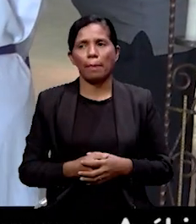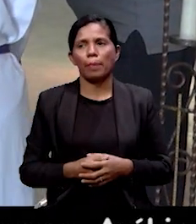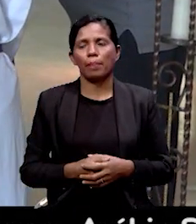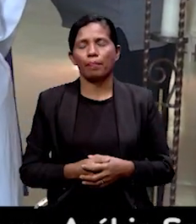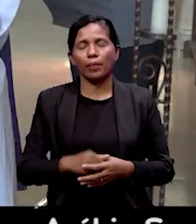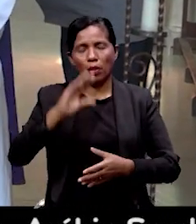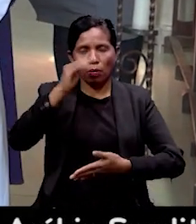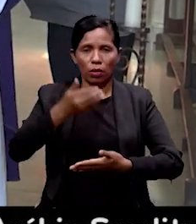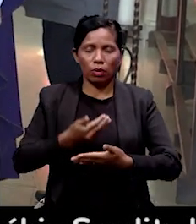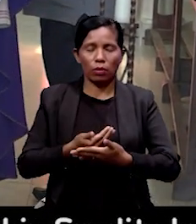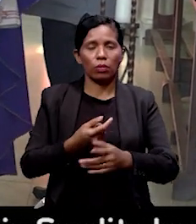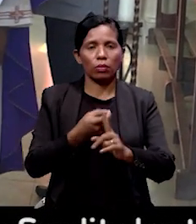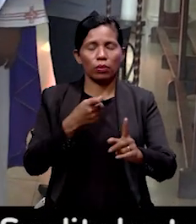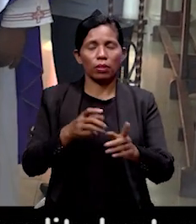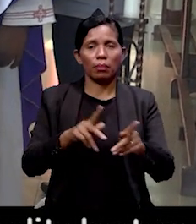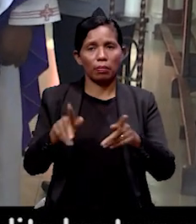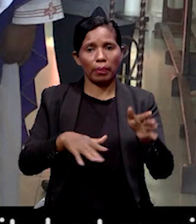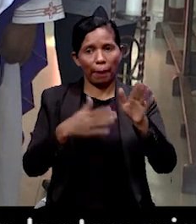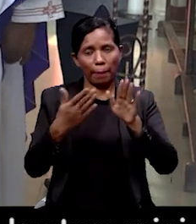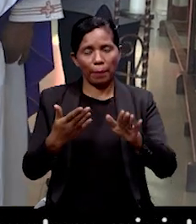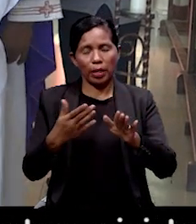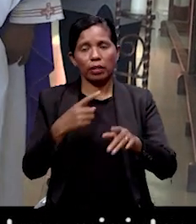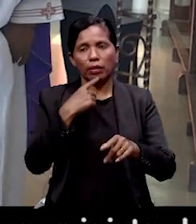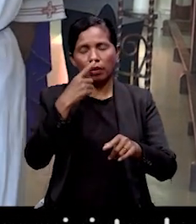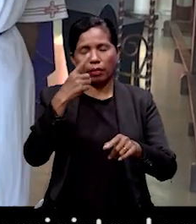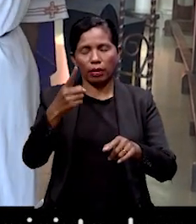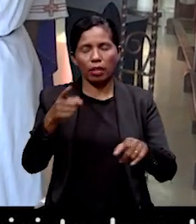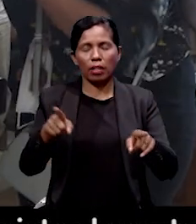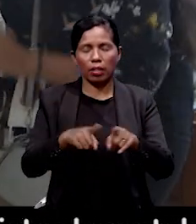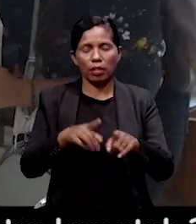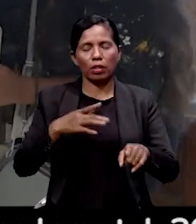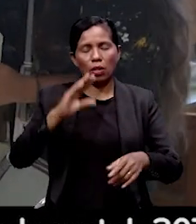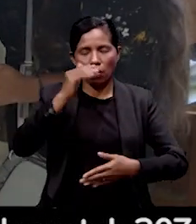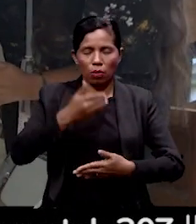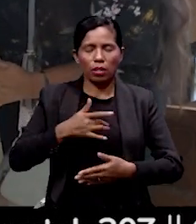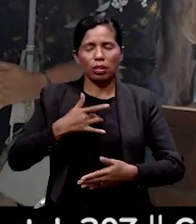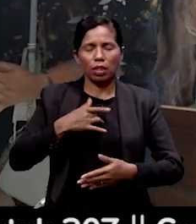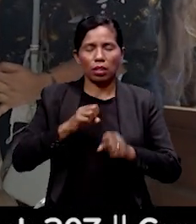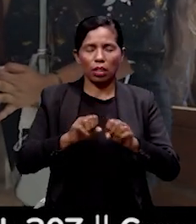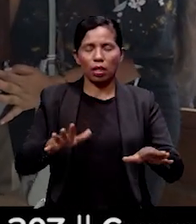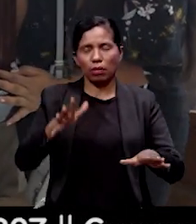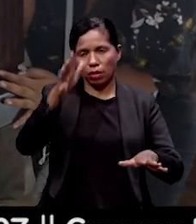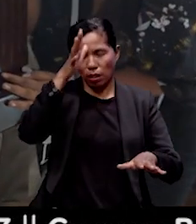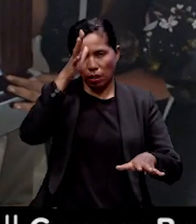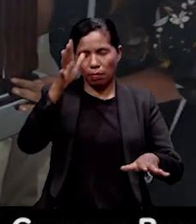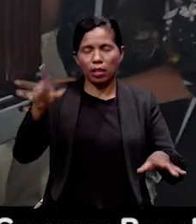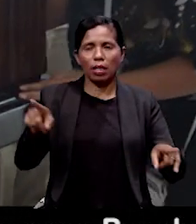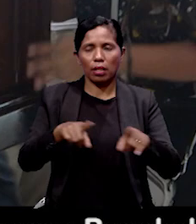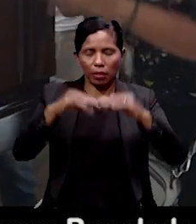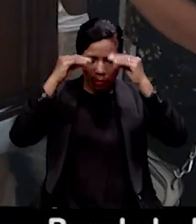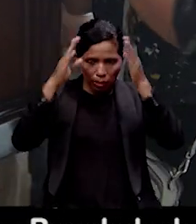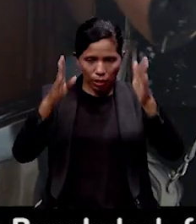Oan husi matebian Feliz Fatima da Silva Rodriguez Ateten nudar oan senti lakon aman no mestri dia kida iha sir